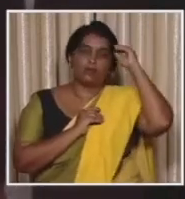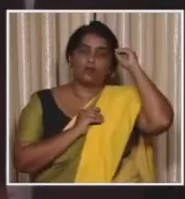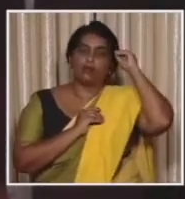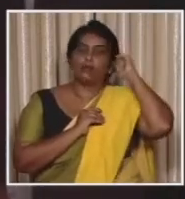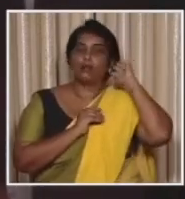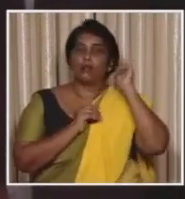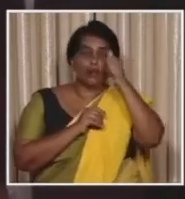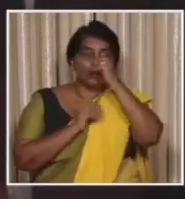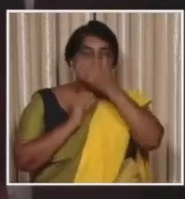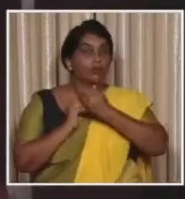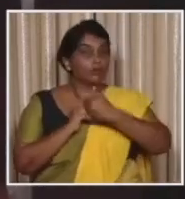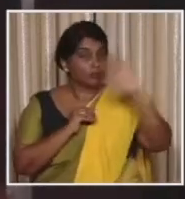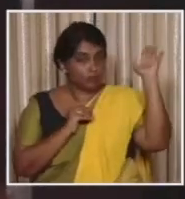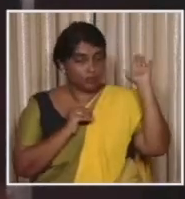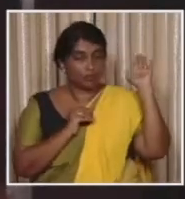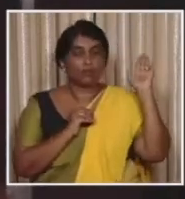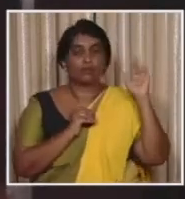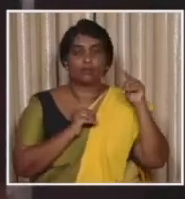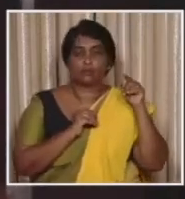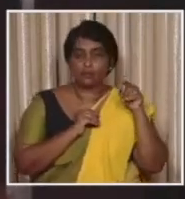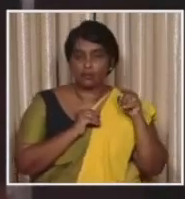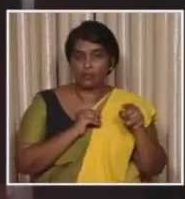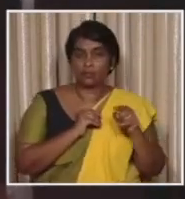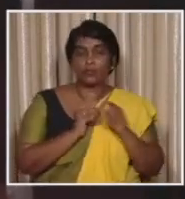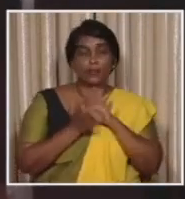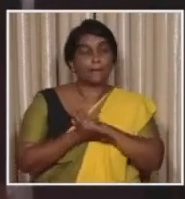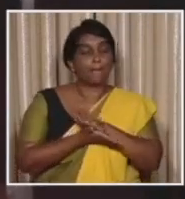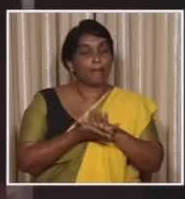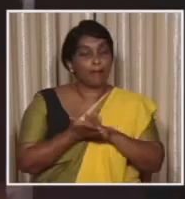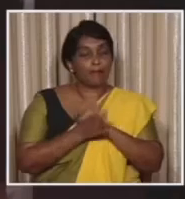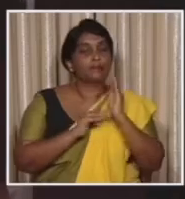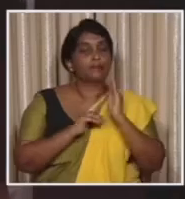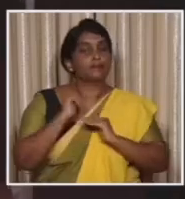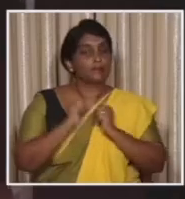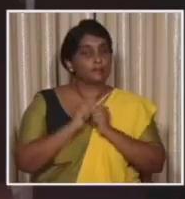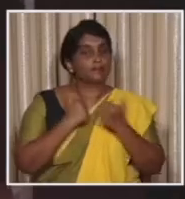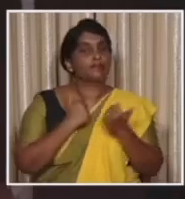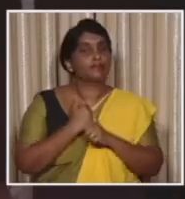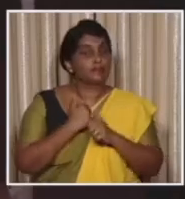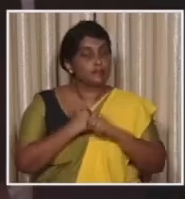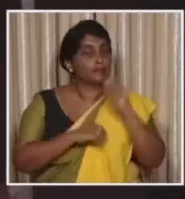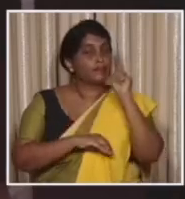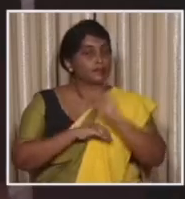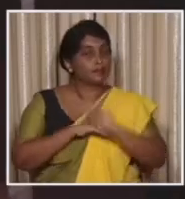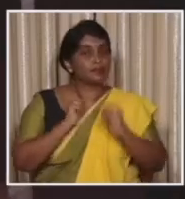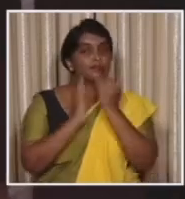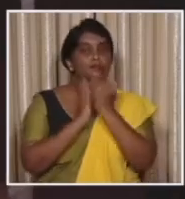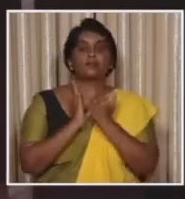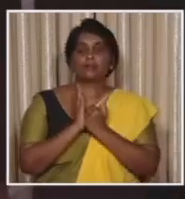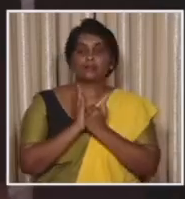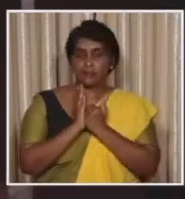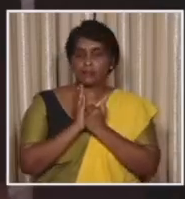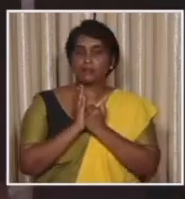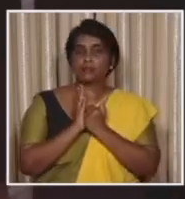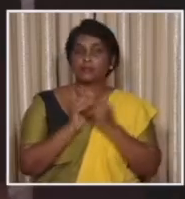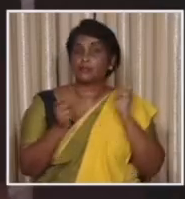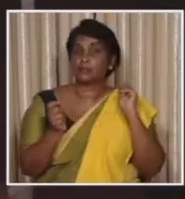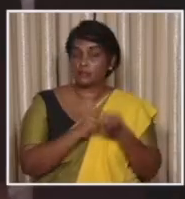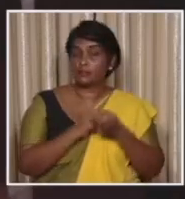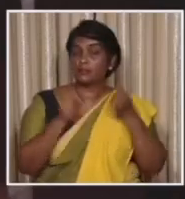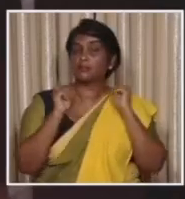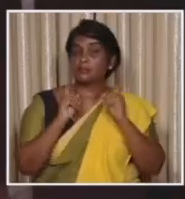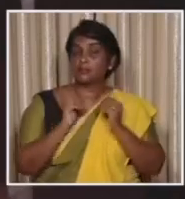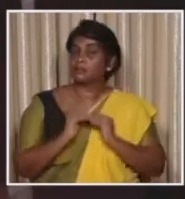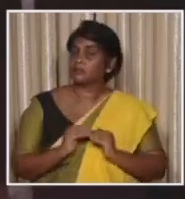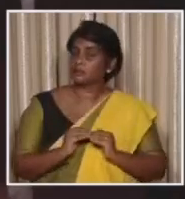ඒ හොරු ටික පන්නලා පැහැදිලි ක්‍රමවේදයක් සැලැස්මක් වැඩපිළිවෙලක් තුළ ක්‍රිකට්